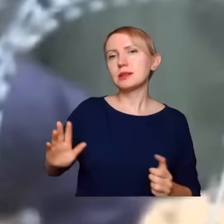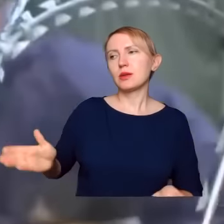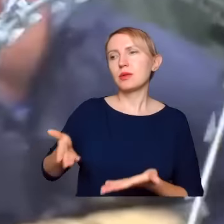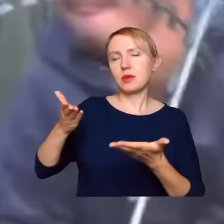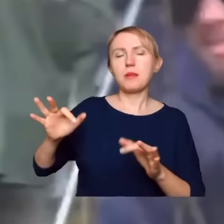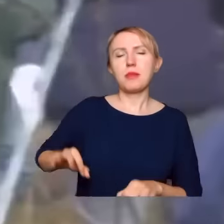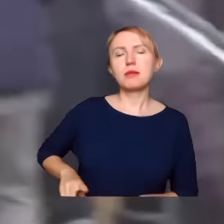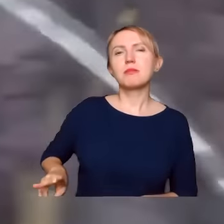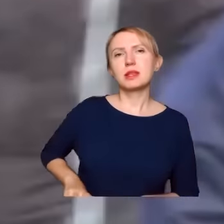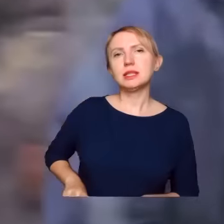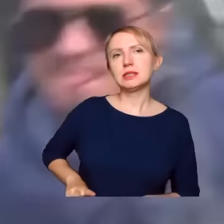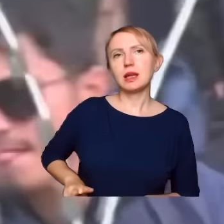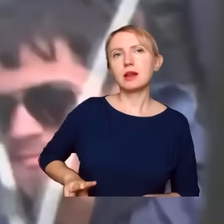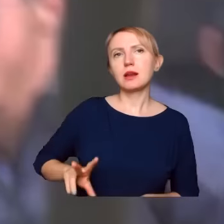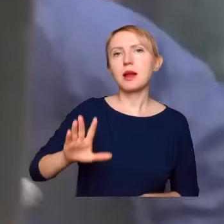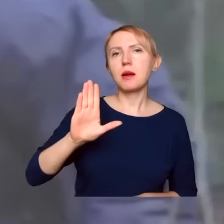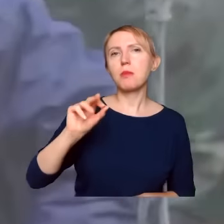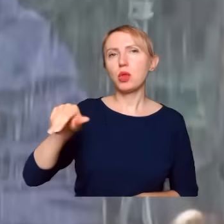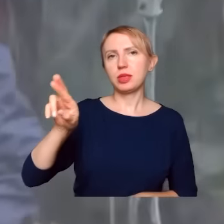ministra Bodnara.